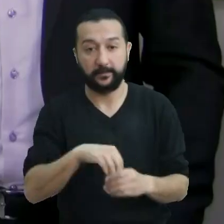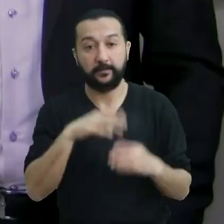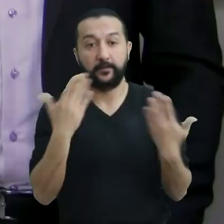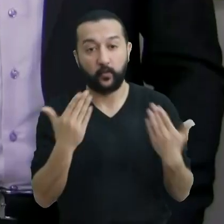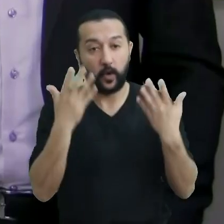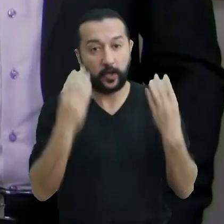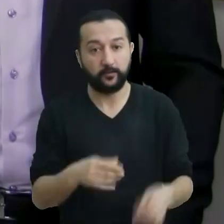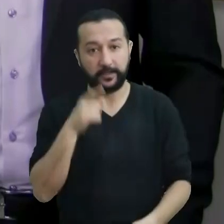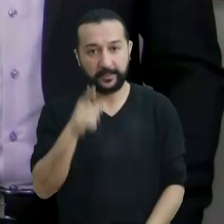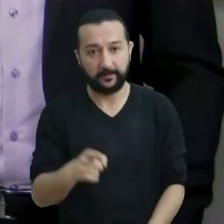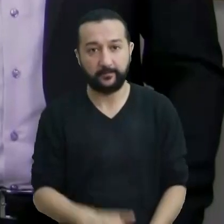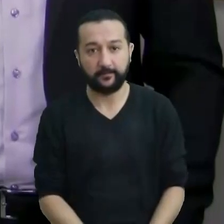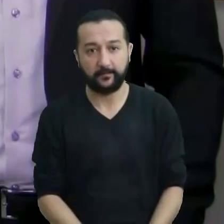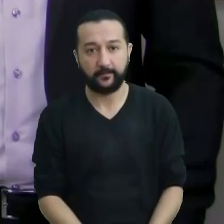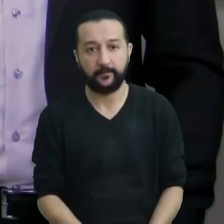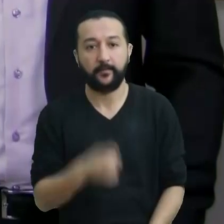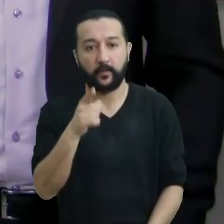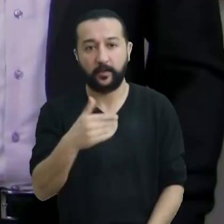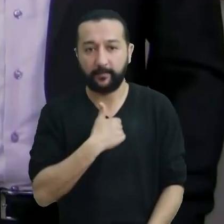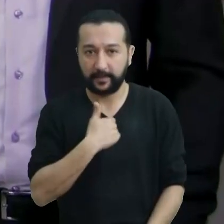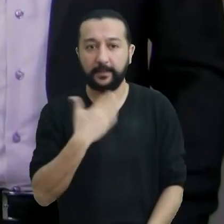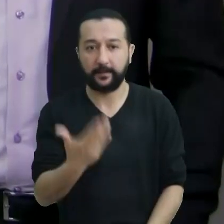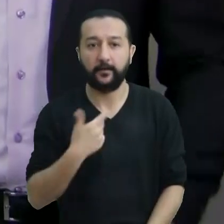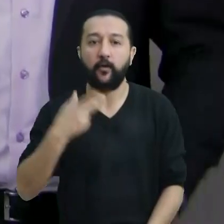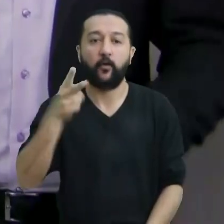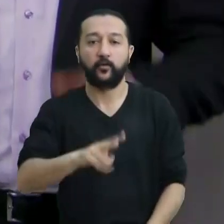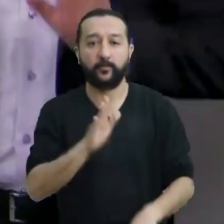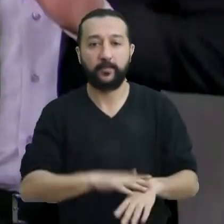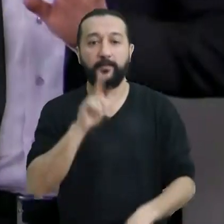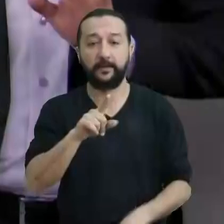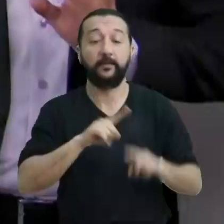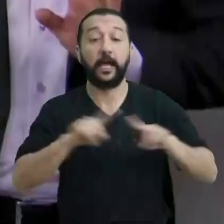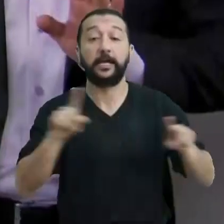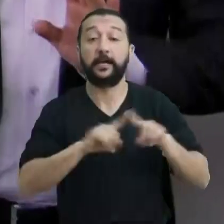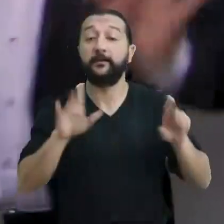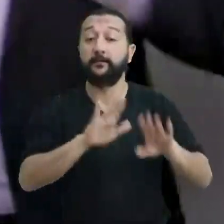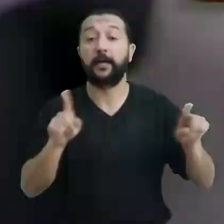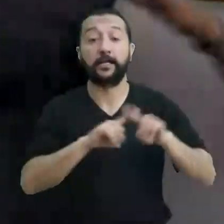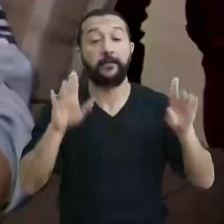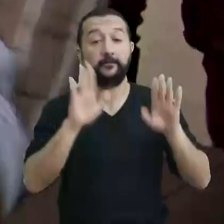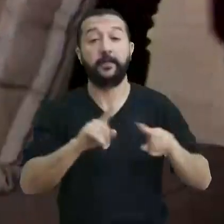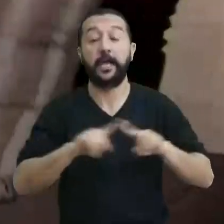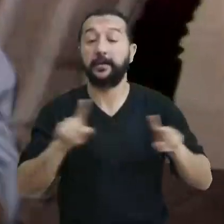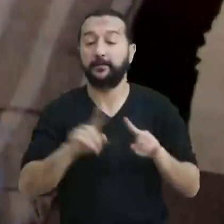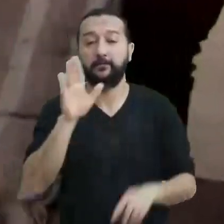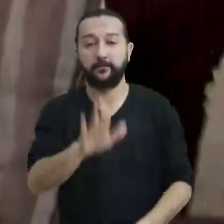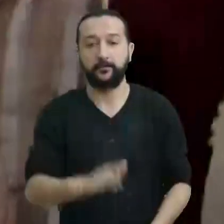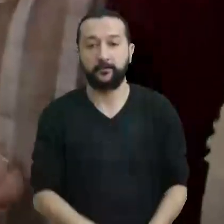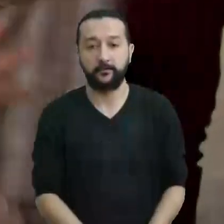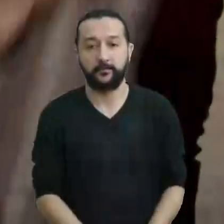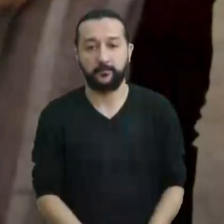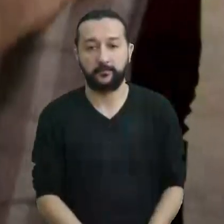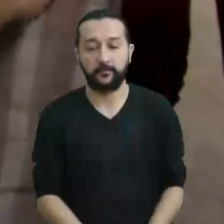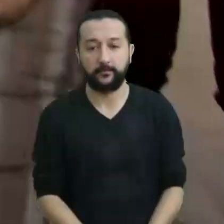hayır duası almışken onu benim öldürmem lazım. Aa, yok, hayır. Serpil araya girdi Şükrü,